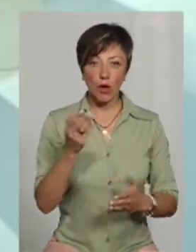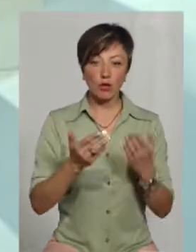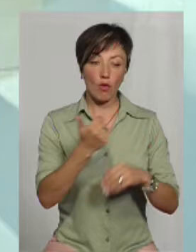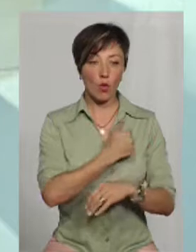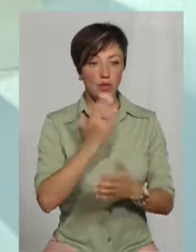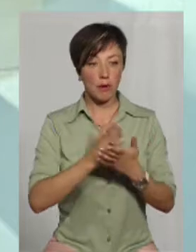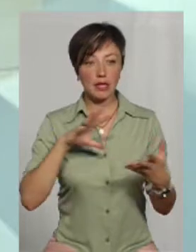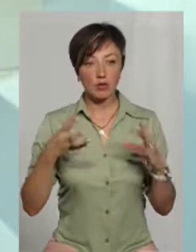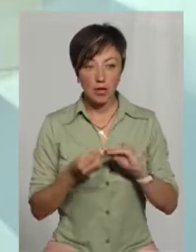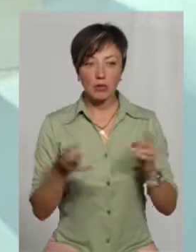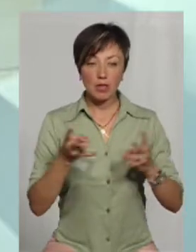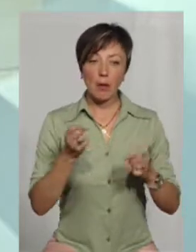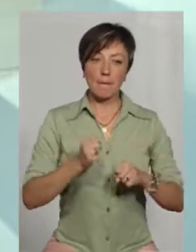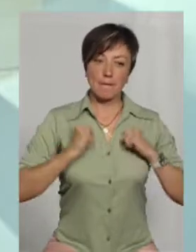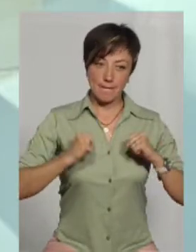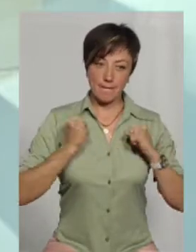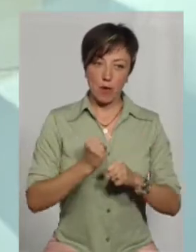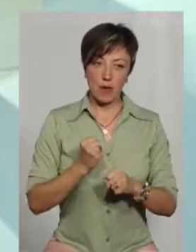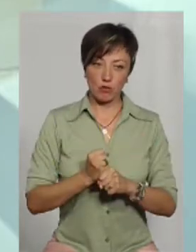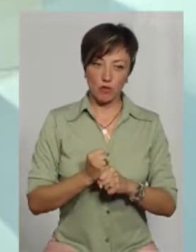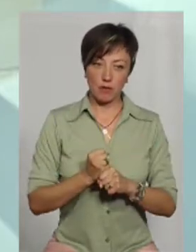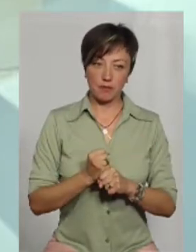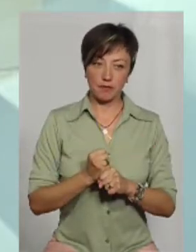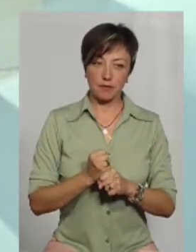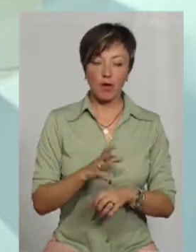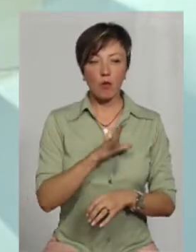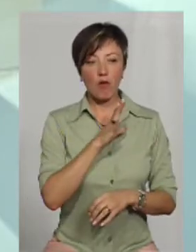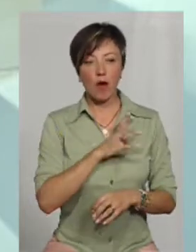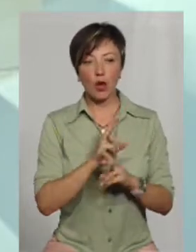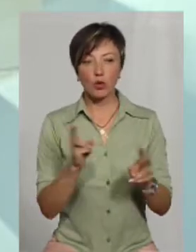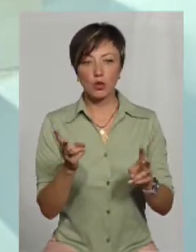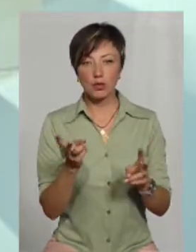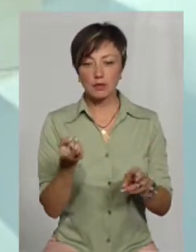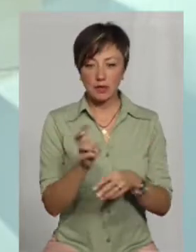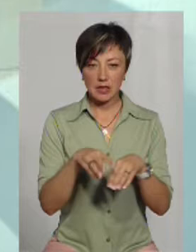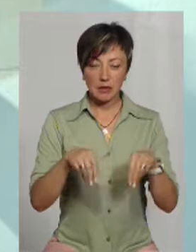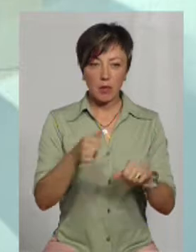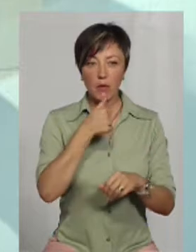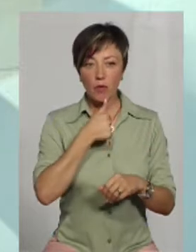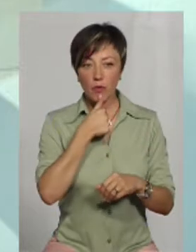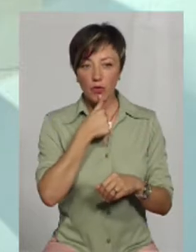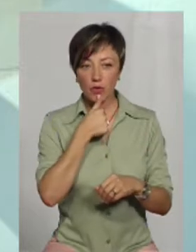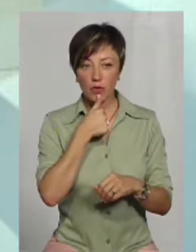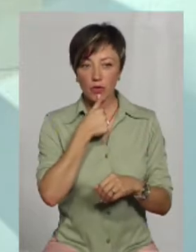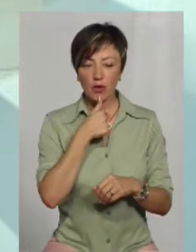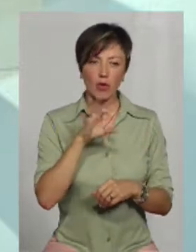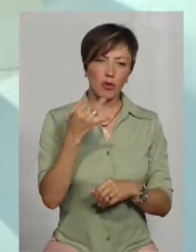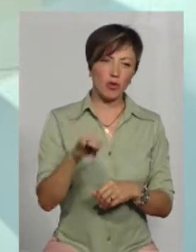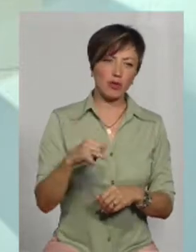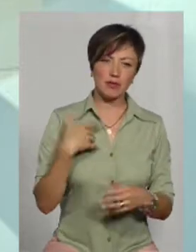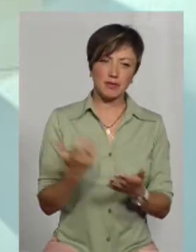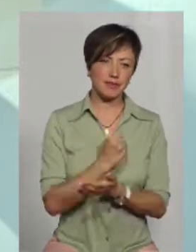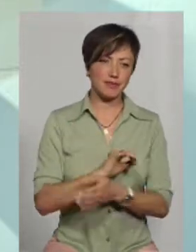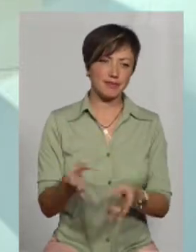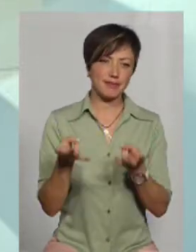якщо ви хочете мати результат, потрібно трохи попрацювати. Бо от, ну, буває, там хтось прийшов до землі, там, почав пробувати. Ой, в мене